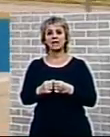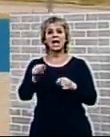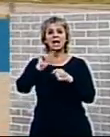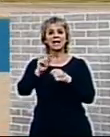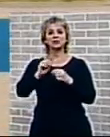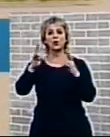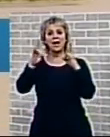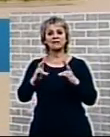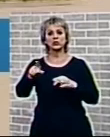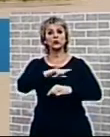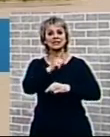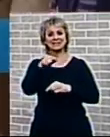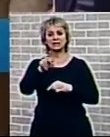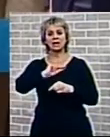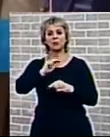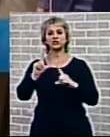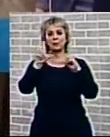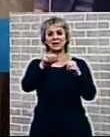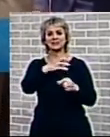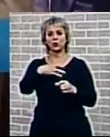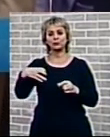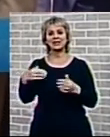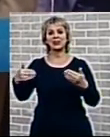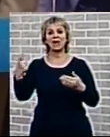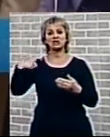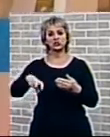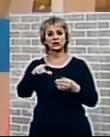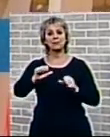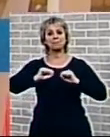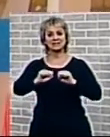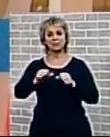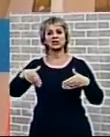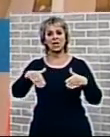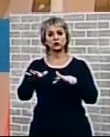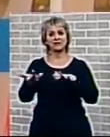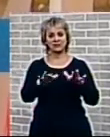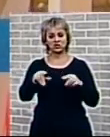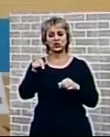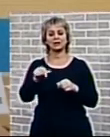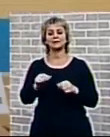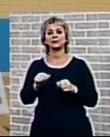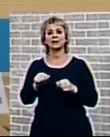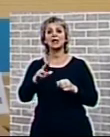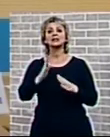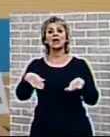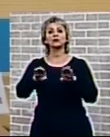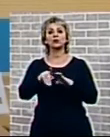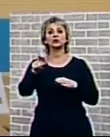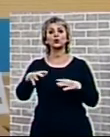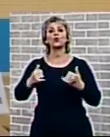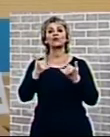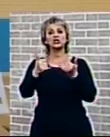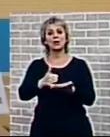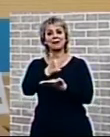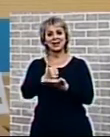Контроль аварийности усилить. Рабочая поездка губернатора в Новочеркасск по безопасности дорожного движения. Так вот, уважаемые